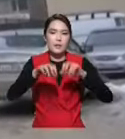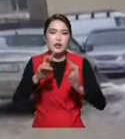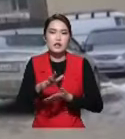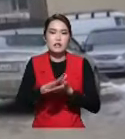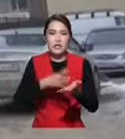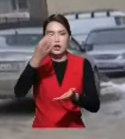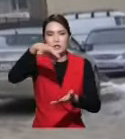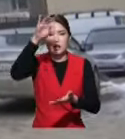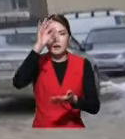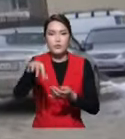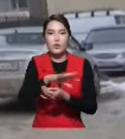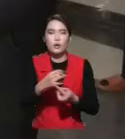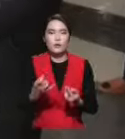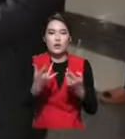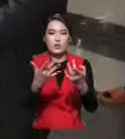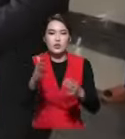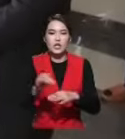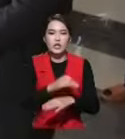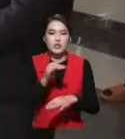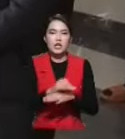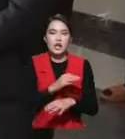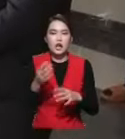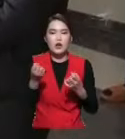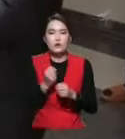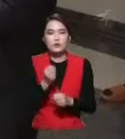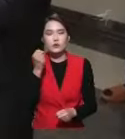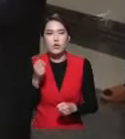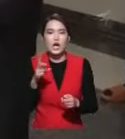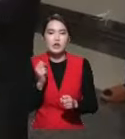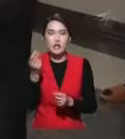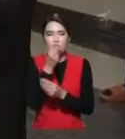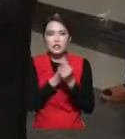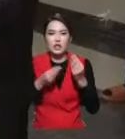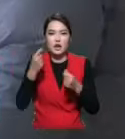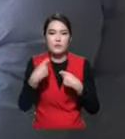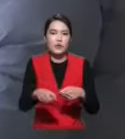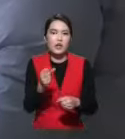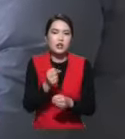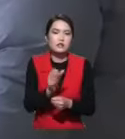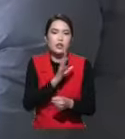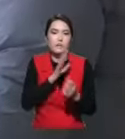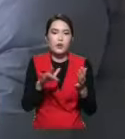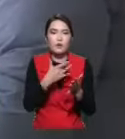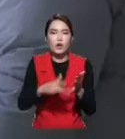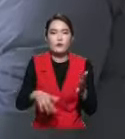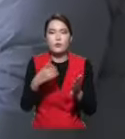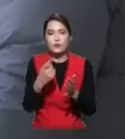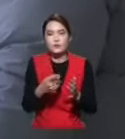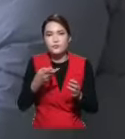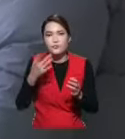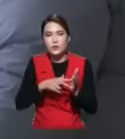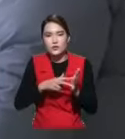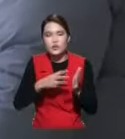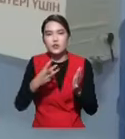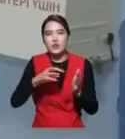полицию. Они требуют найти и наказать лжесотрудницу фонда, распродавшую им воздух. По их подсчетам, общий ущерб составил свыше 300